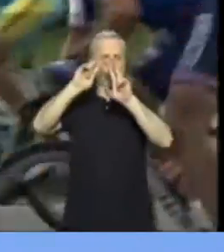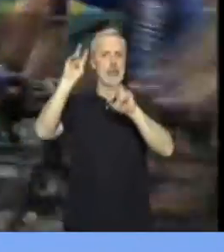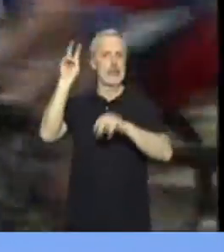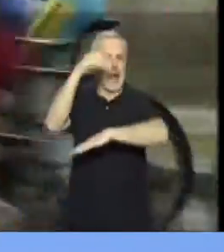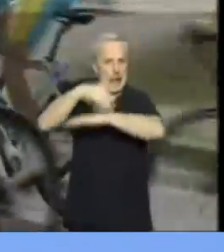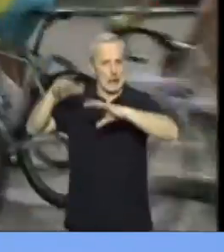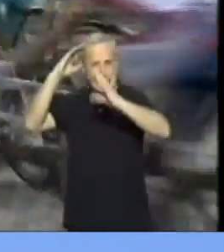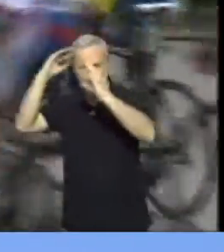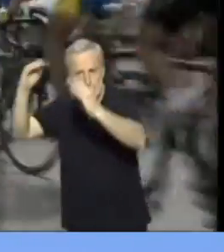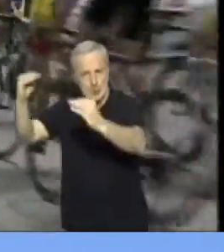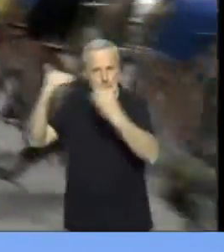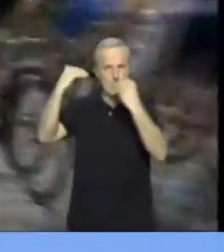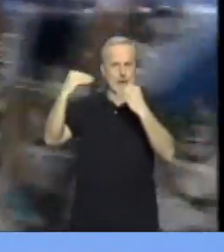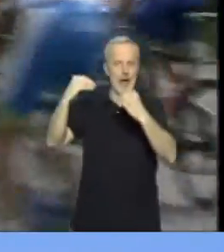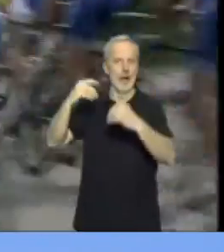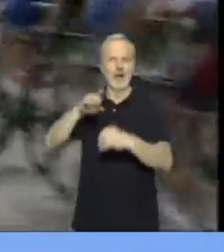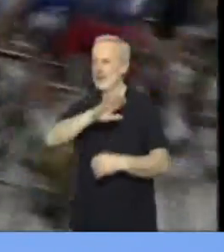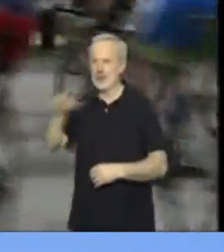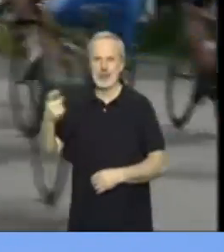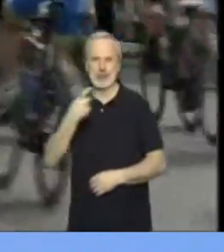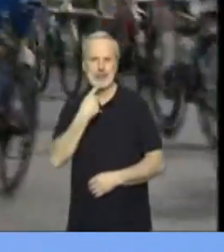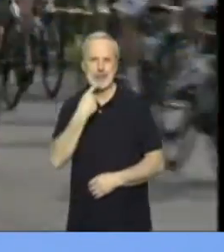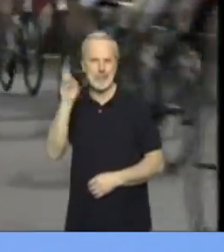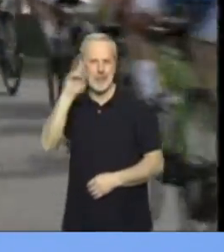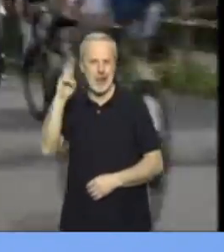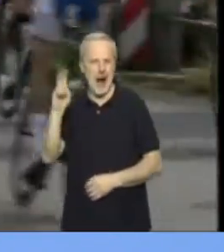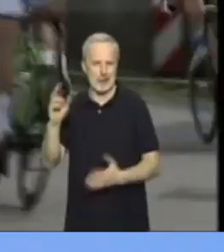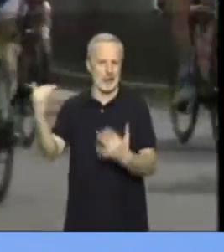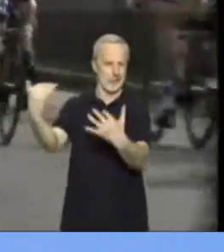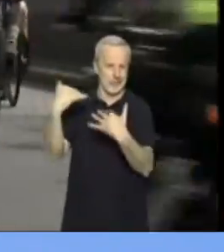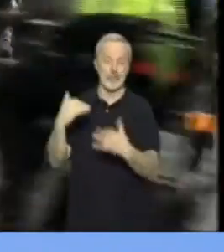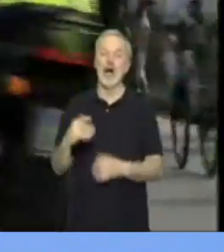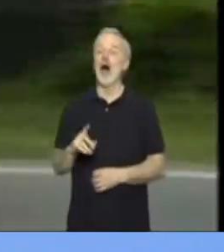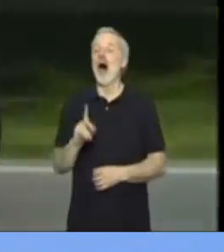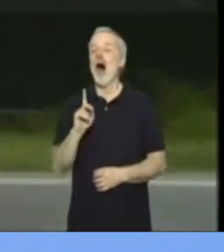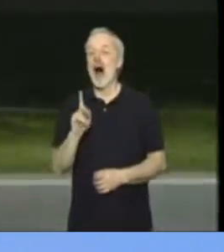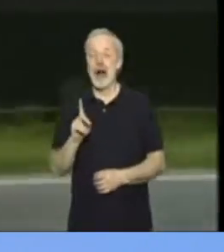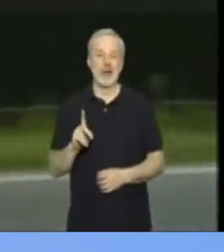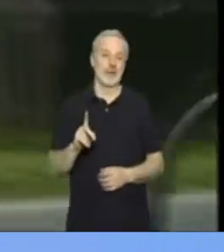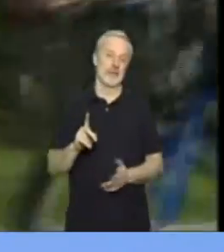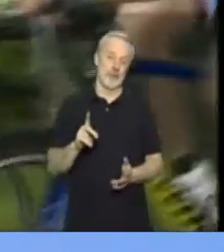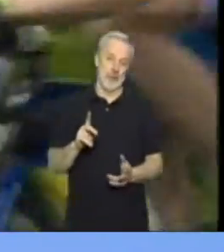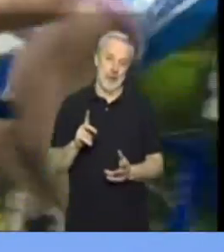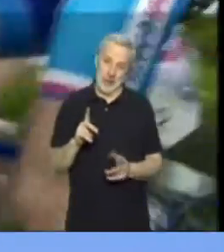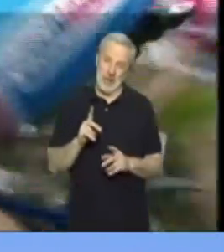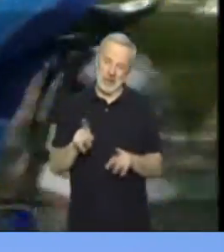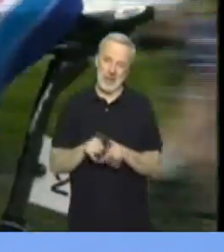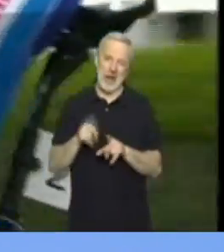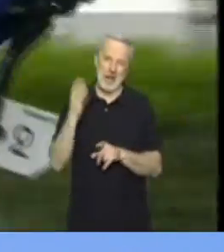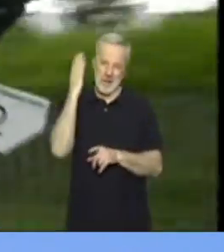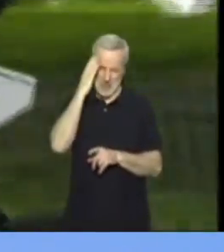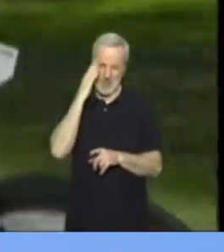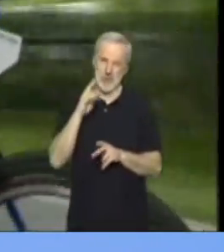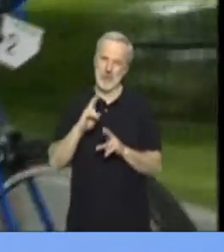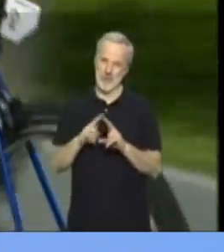v zahraničí, aby byli všichni maximálně spokojeni. A po případě si myslím, že by závodu svědčilo